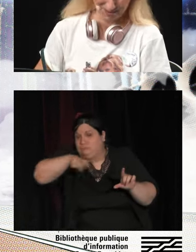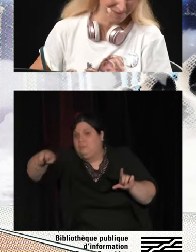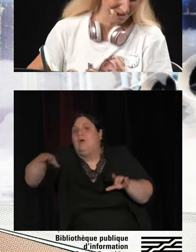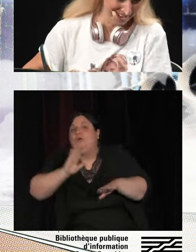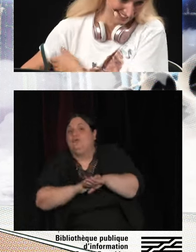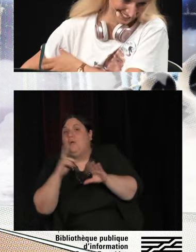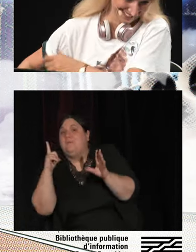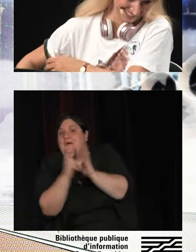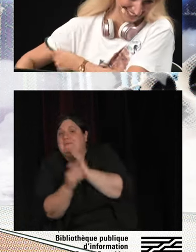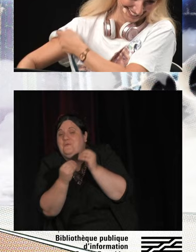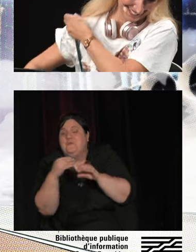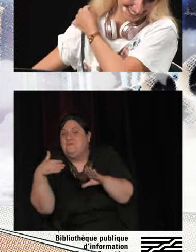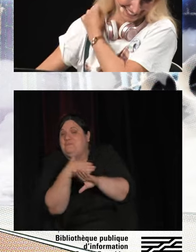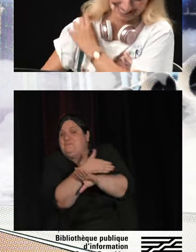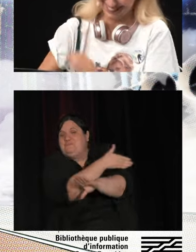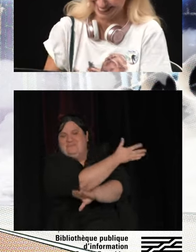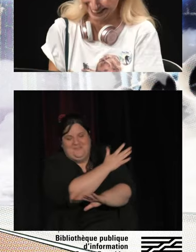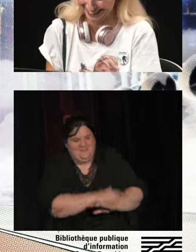On a perdu Blooper.